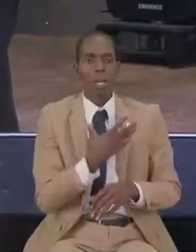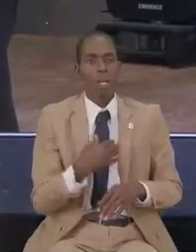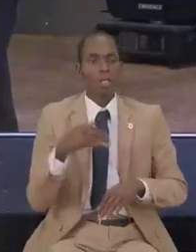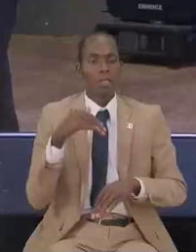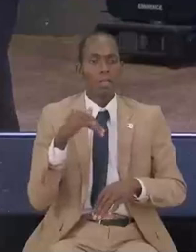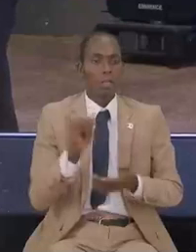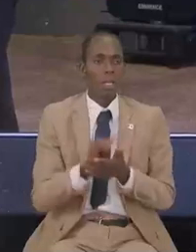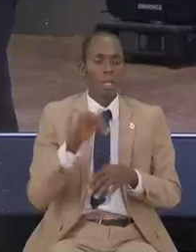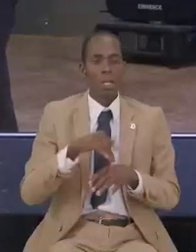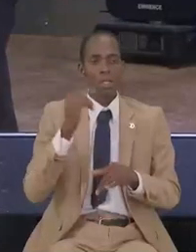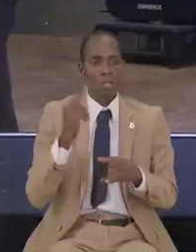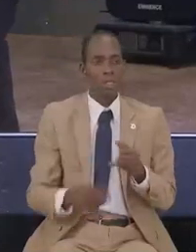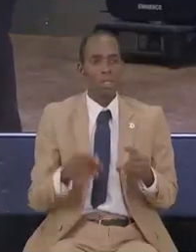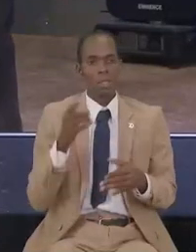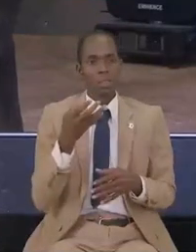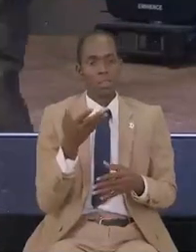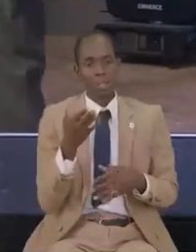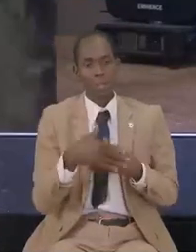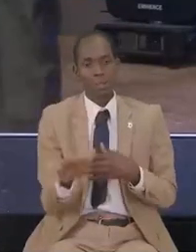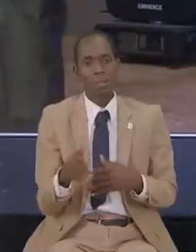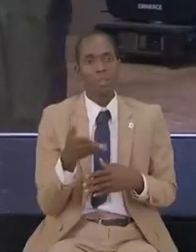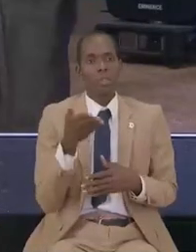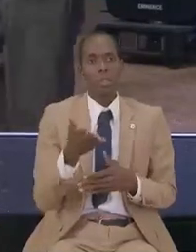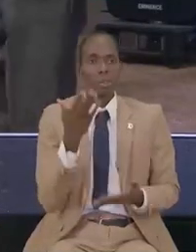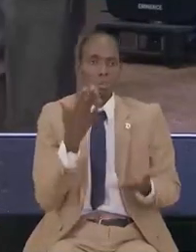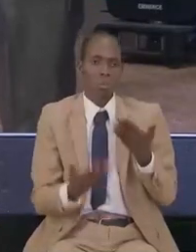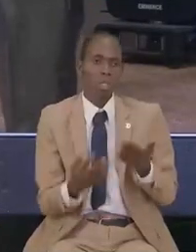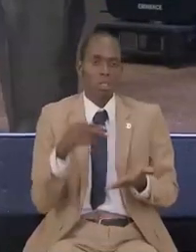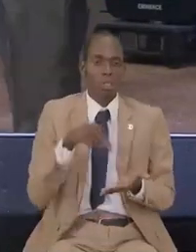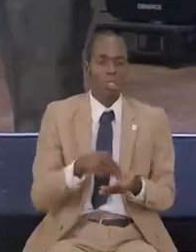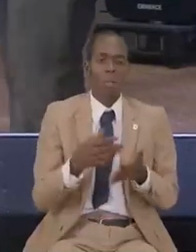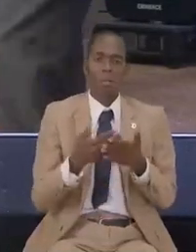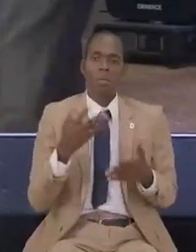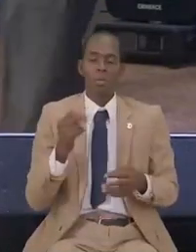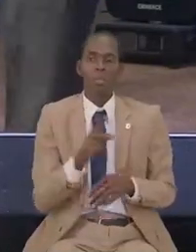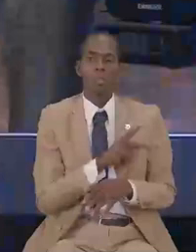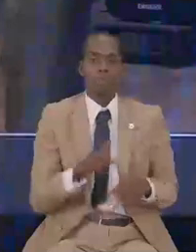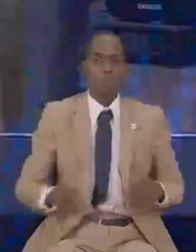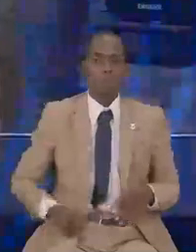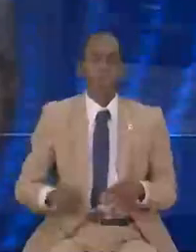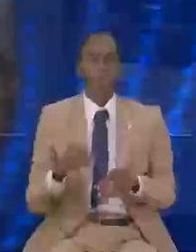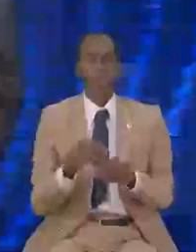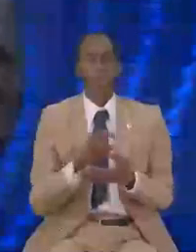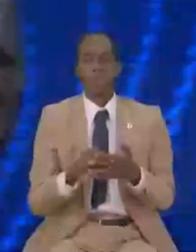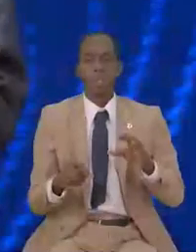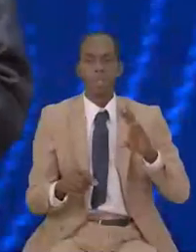3 années au bout desquelles ils seraient au service du roi. Verset 6.